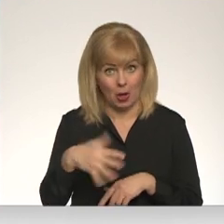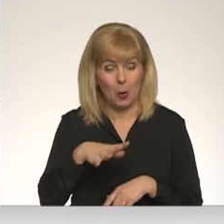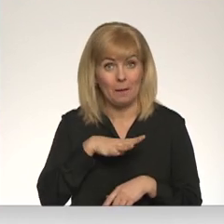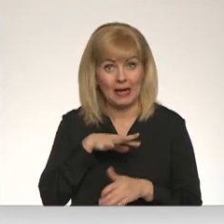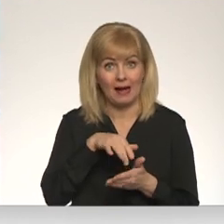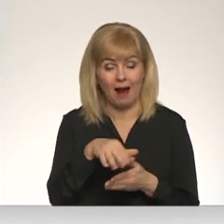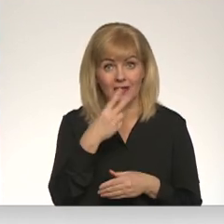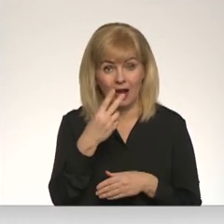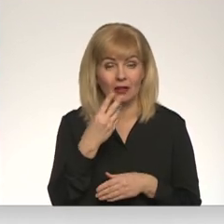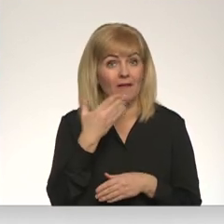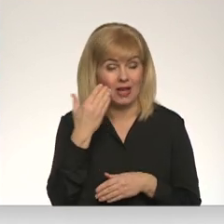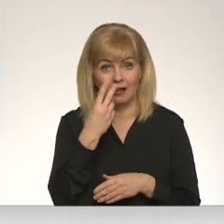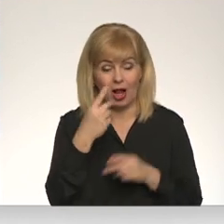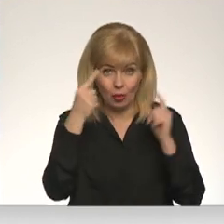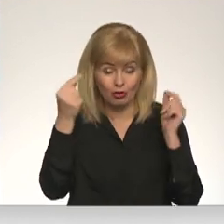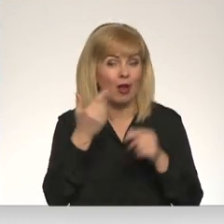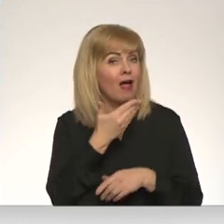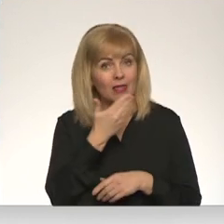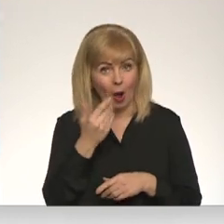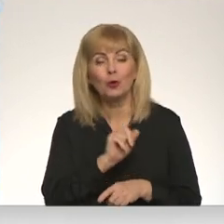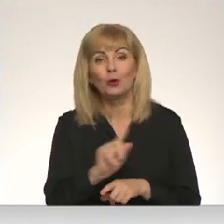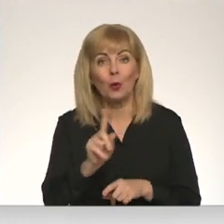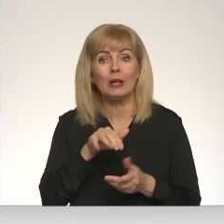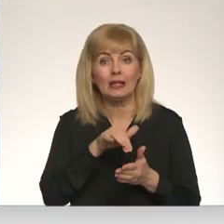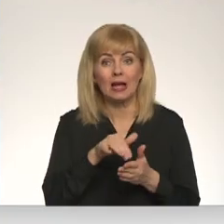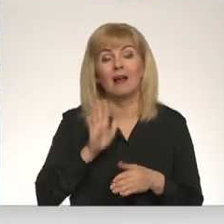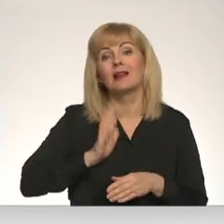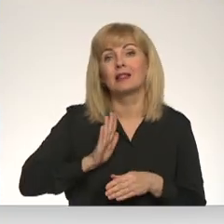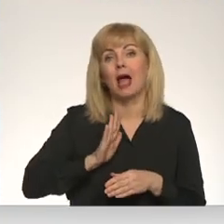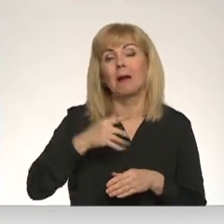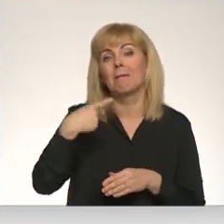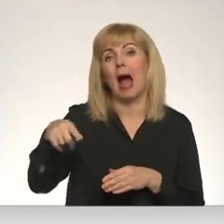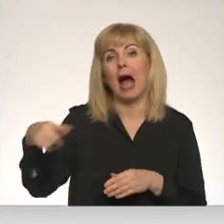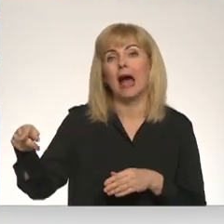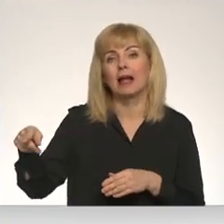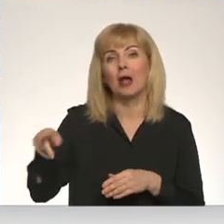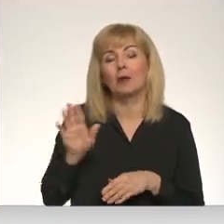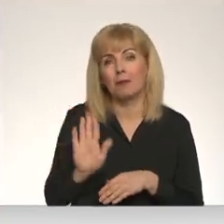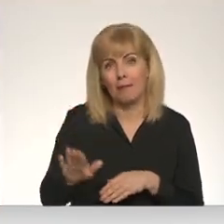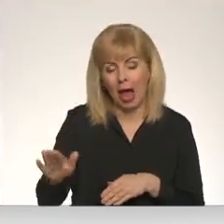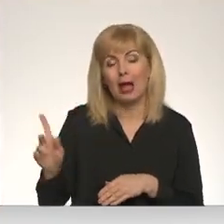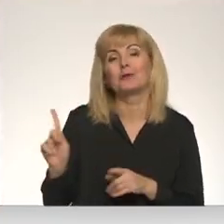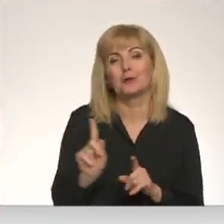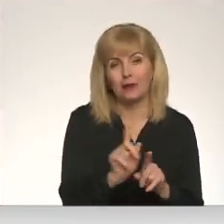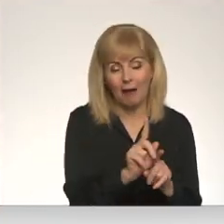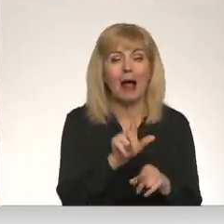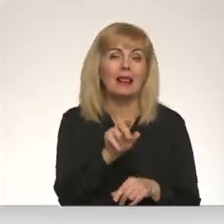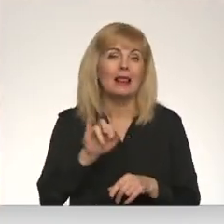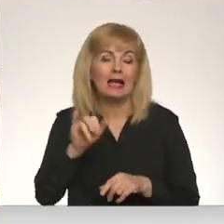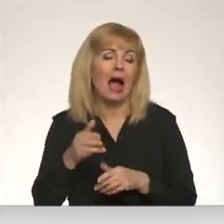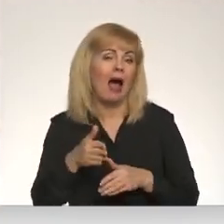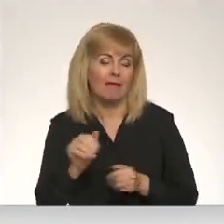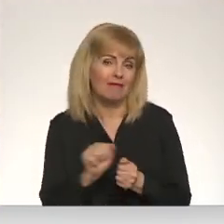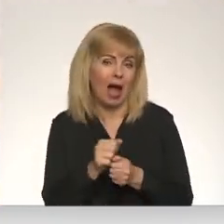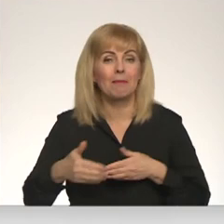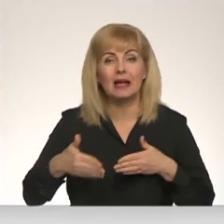paskatīt viegli lūšus? Vēl nē, bet mēs tūlīt iesim. Mēs sagaidām pārējos savus bērnus un tad ejam. Līgatnes dabas taku vadītāji